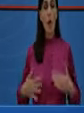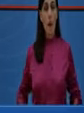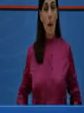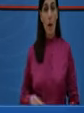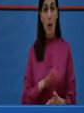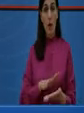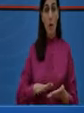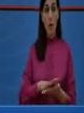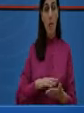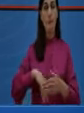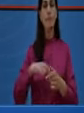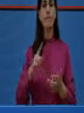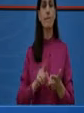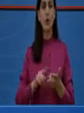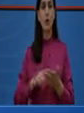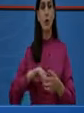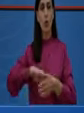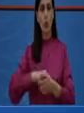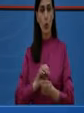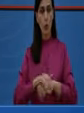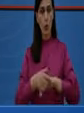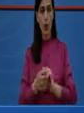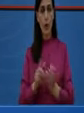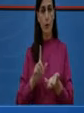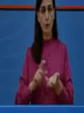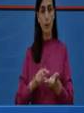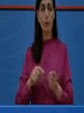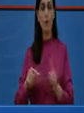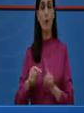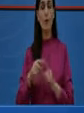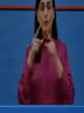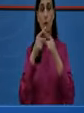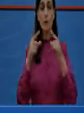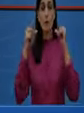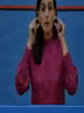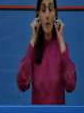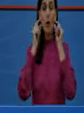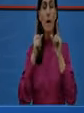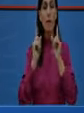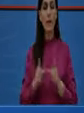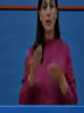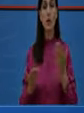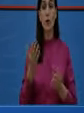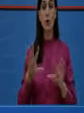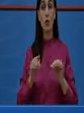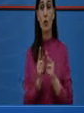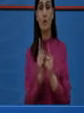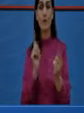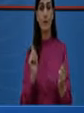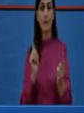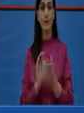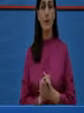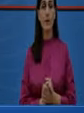të ruajtur higjienën personale, duke larduar vazhdimisht dhe mbajtjen e maskave kudo ku nuk mund të respektohet distancimi